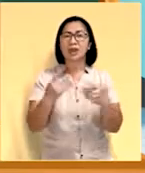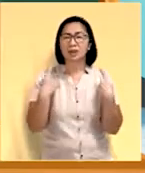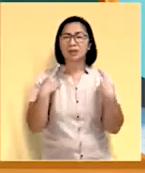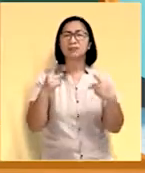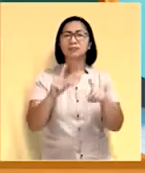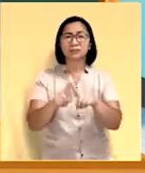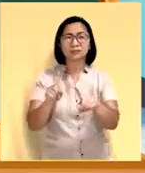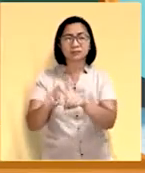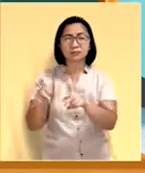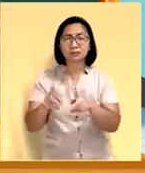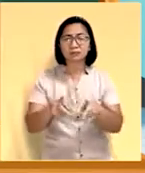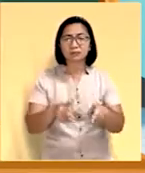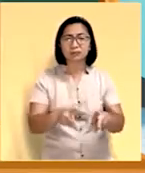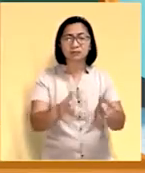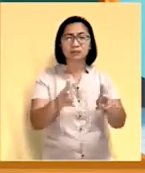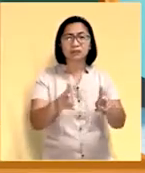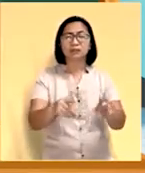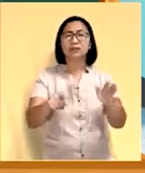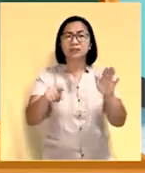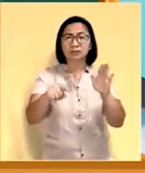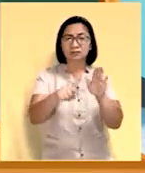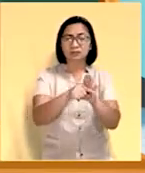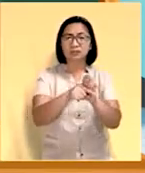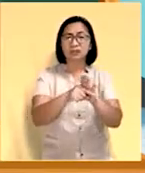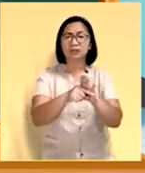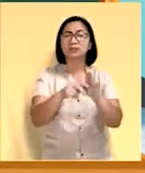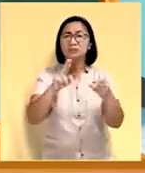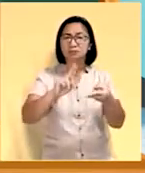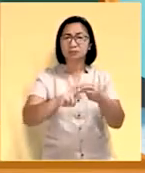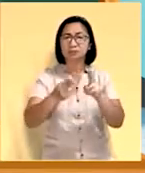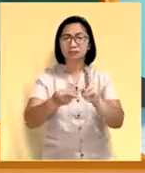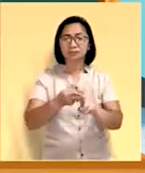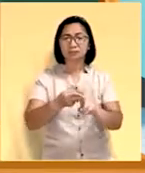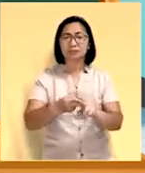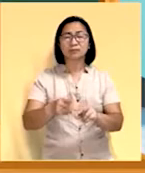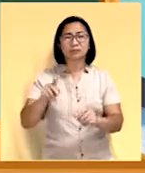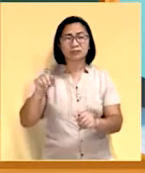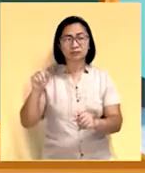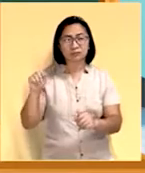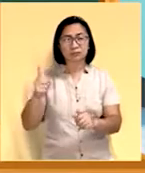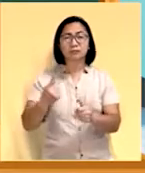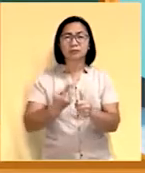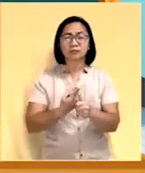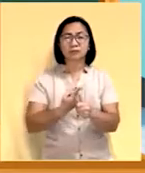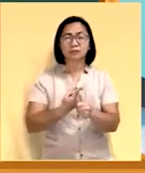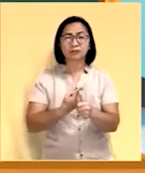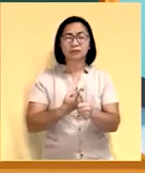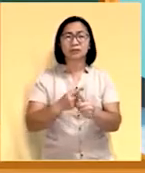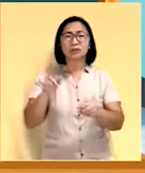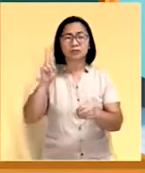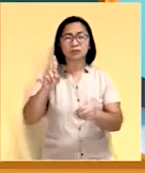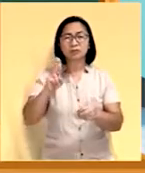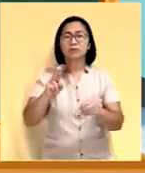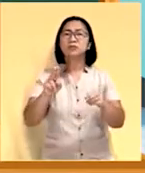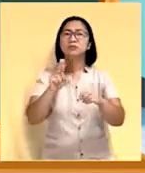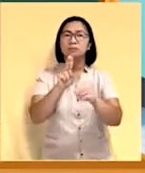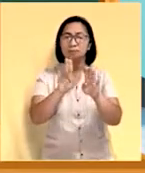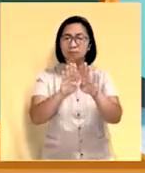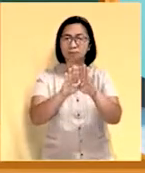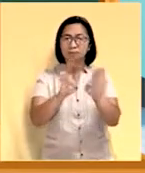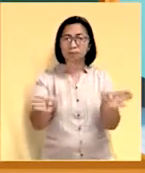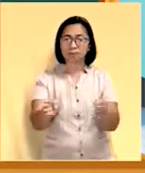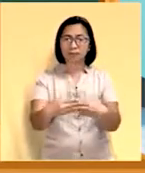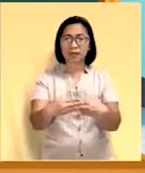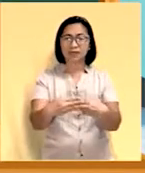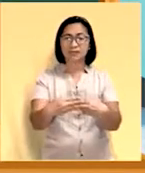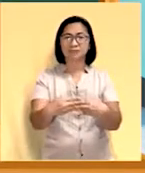May iba't ibang paraan para mag-subtract ng mga numbers. Isa na rito ang paggamit ng blocks,